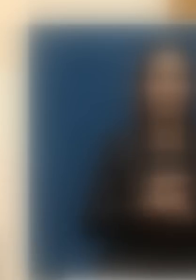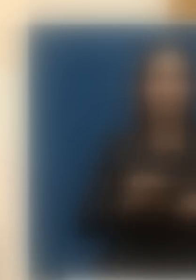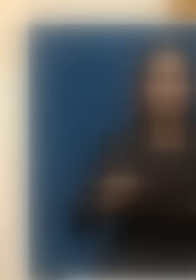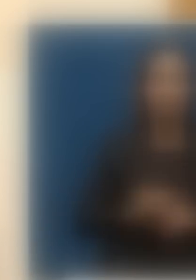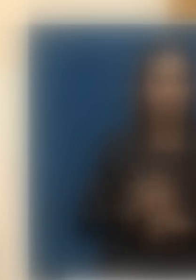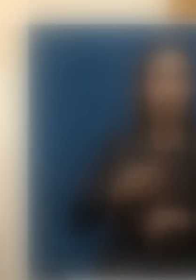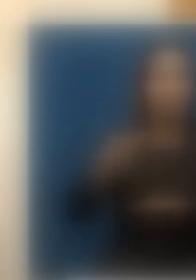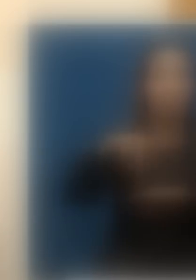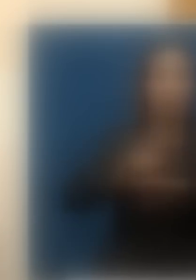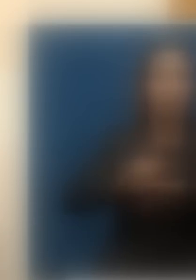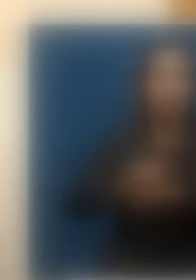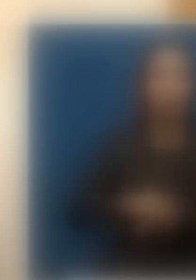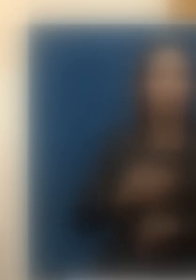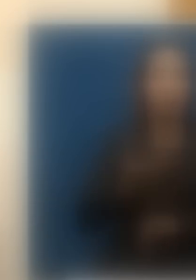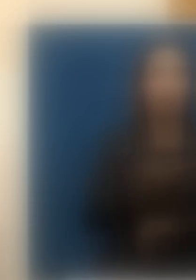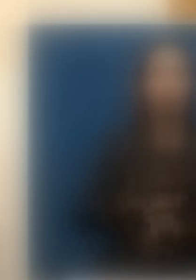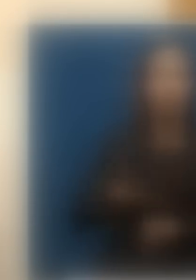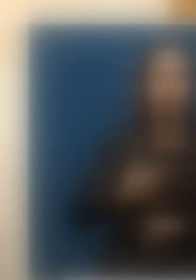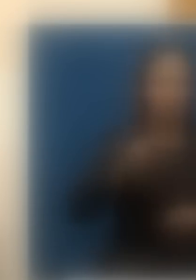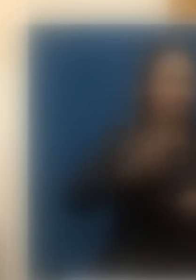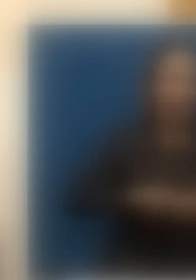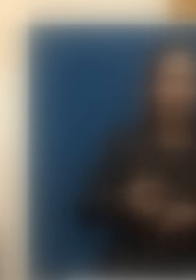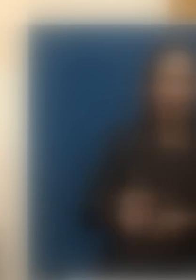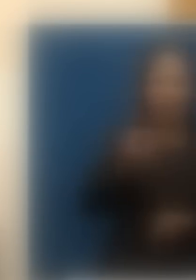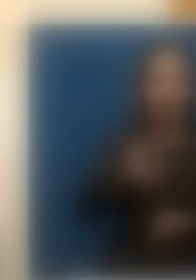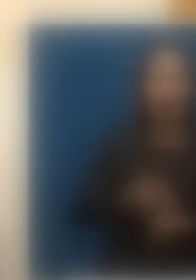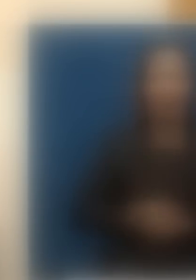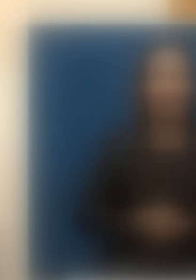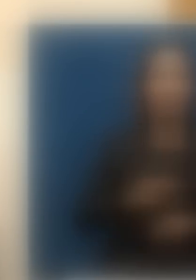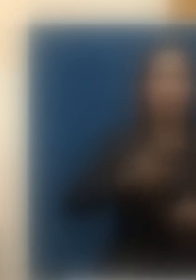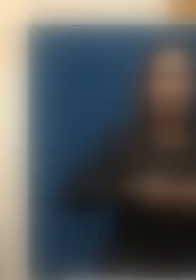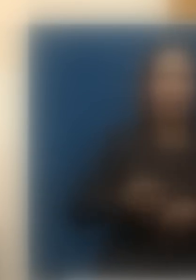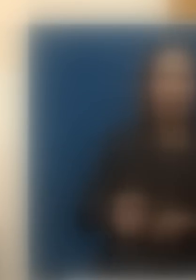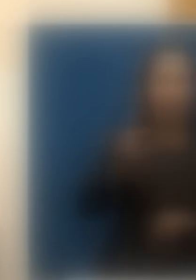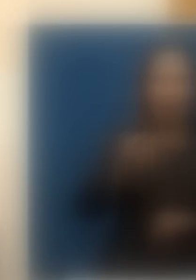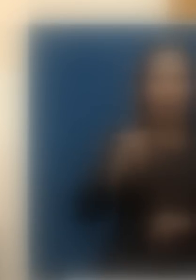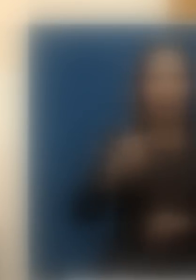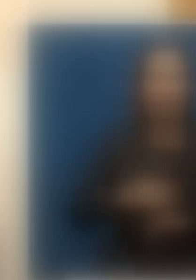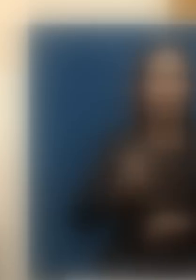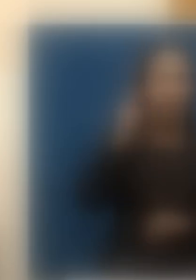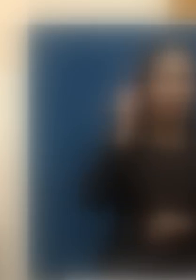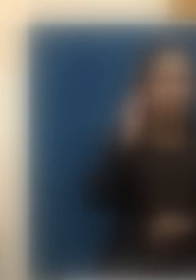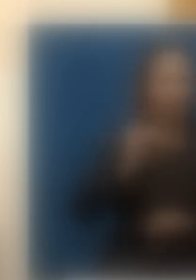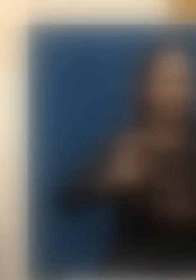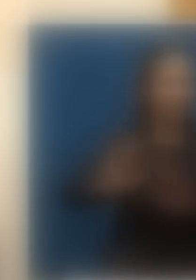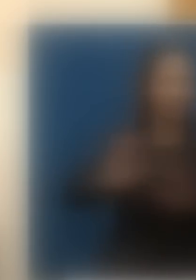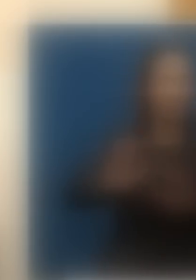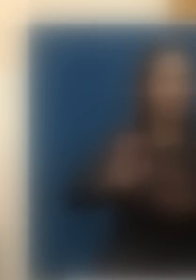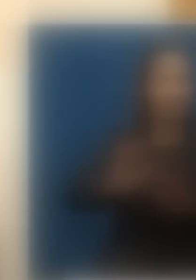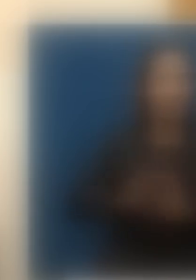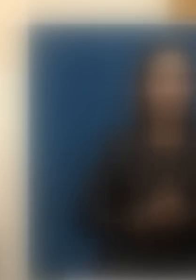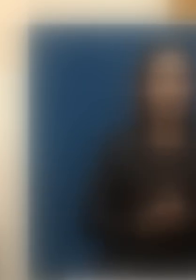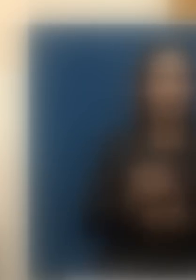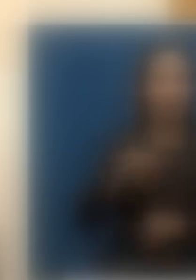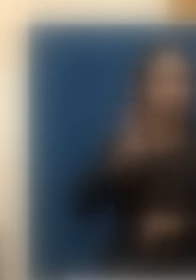ขออนุญาตนะครับผมเพิ่งนั่งนิดเดียวนะฮะแล้วก็ยัง ท่านประธานครับการยืนแล้ว